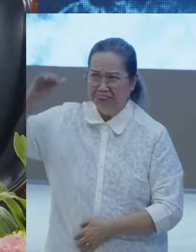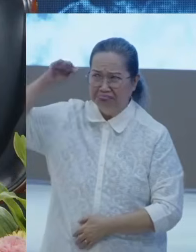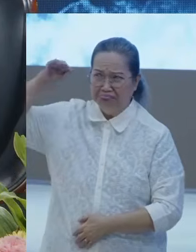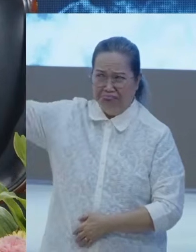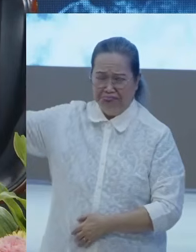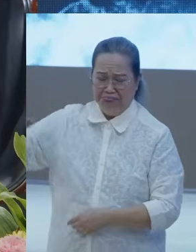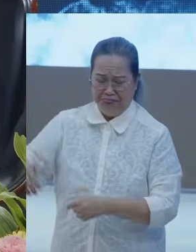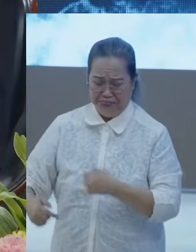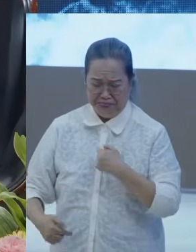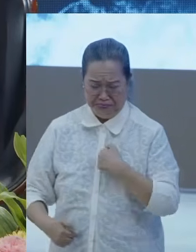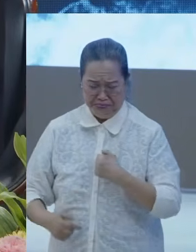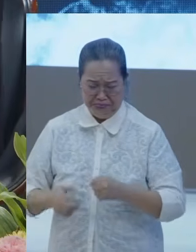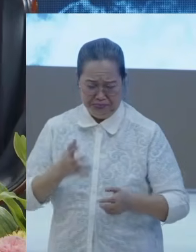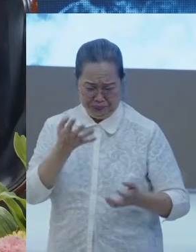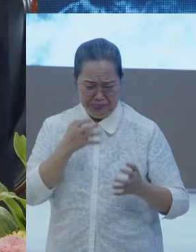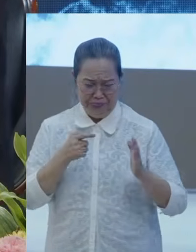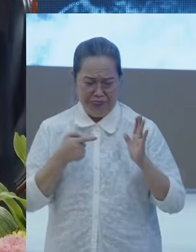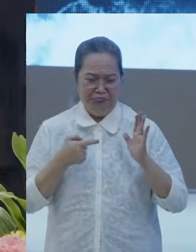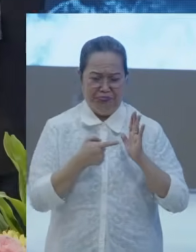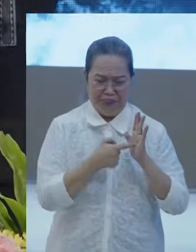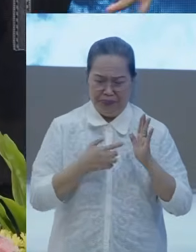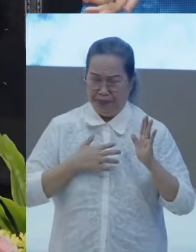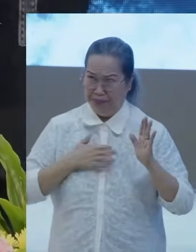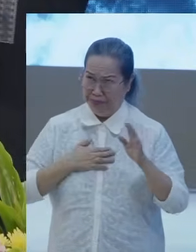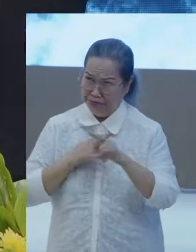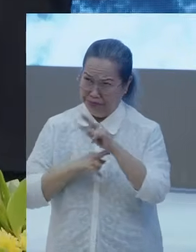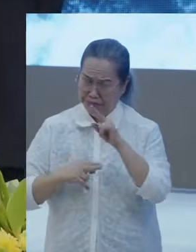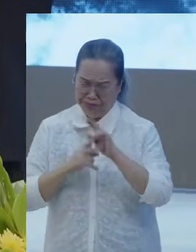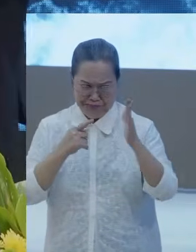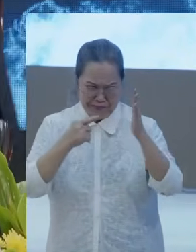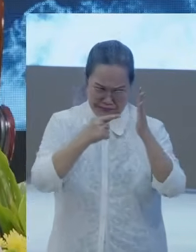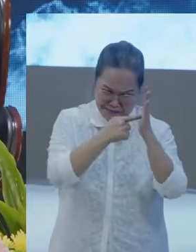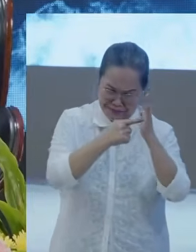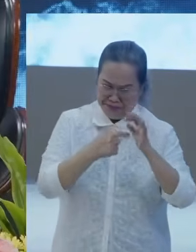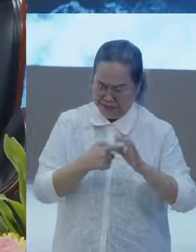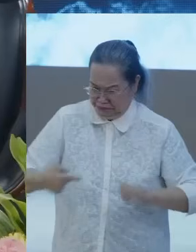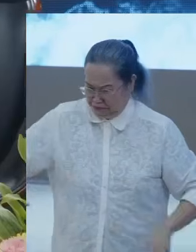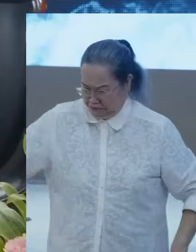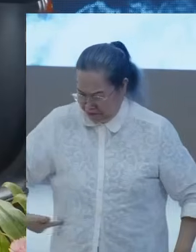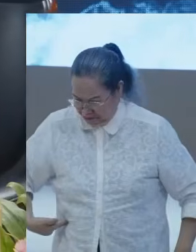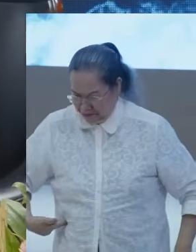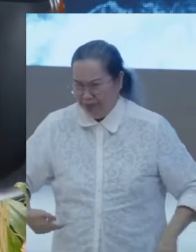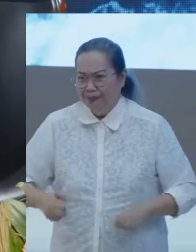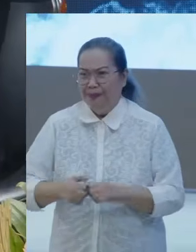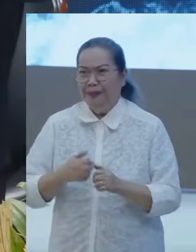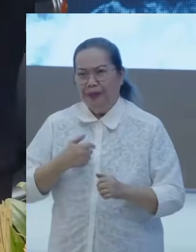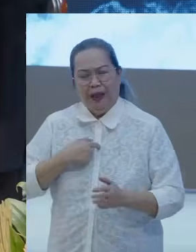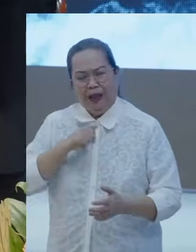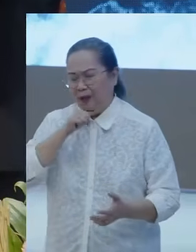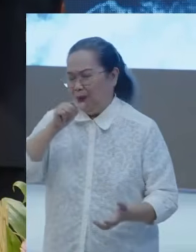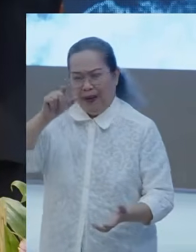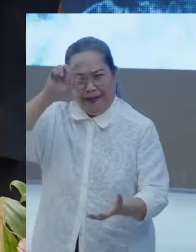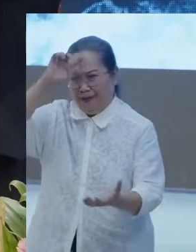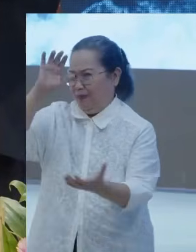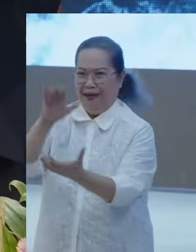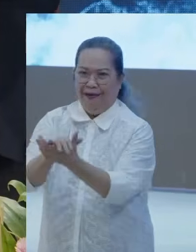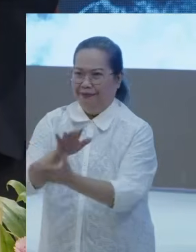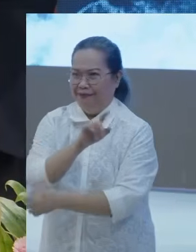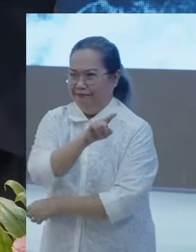ang marka sa kamay, at ipinasok ang aking kamay sa kanyang tagiliran, hindi ako